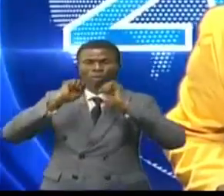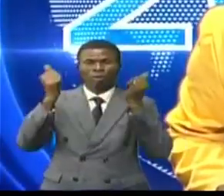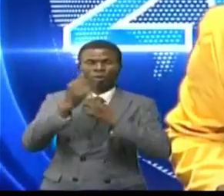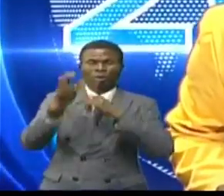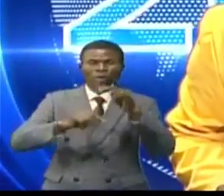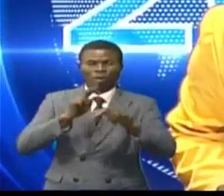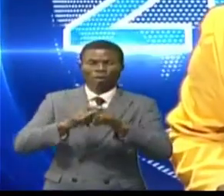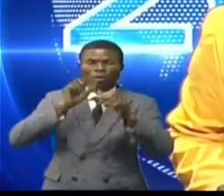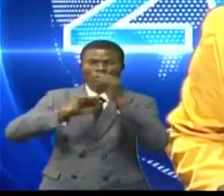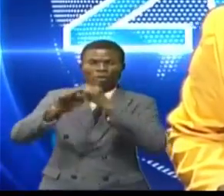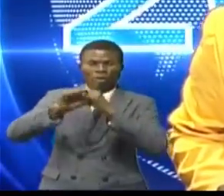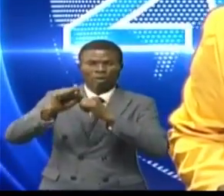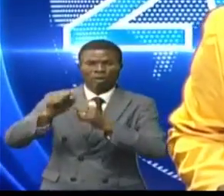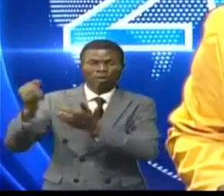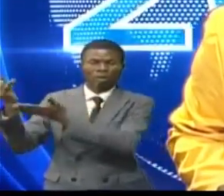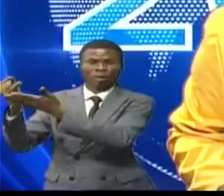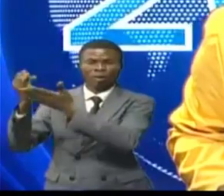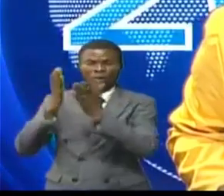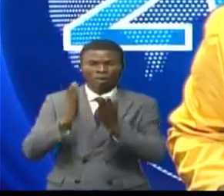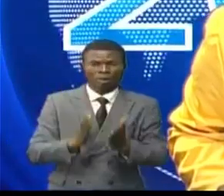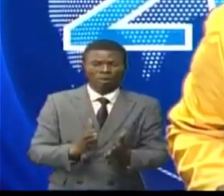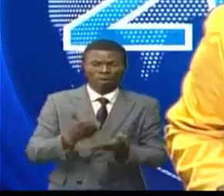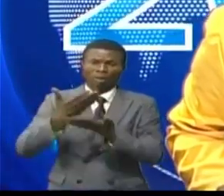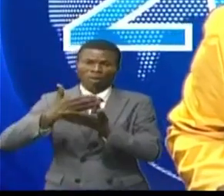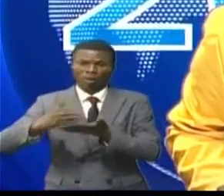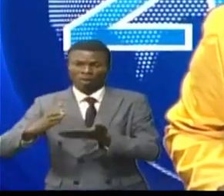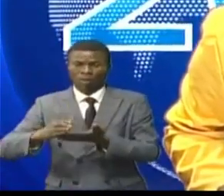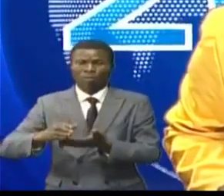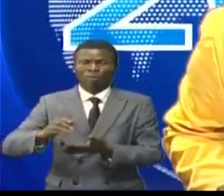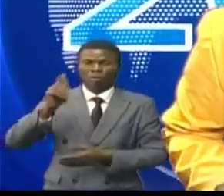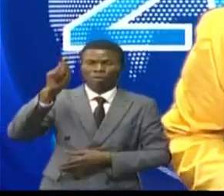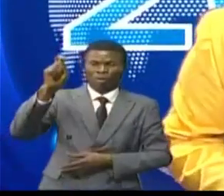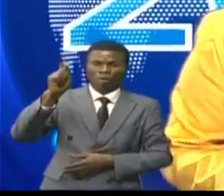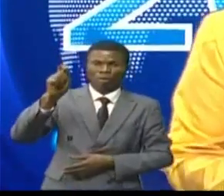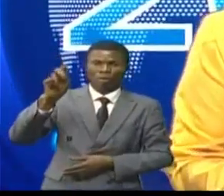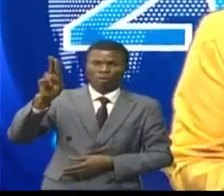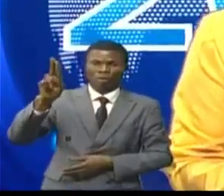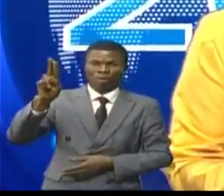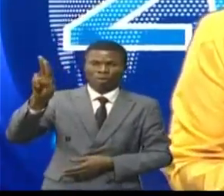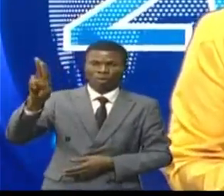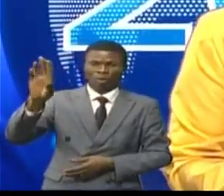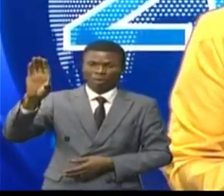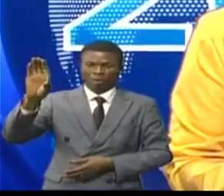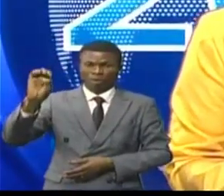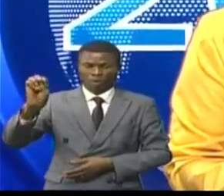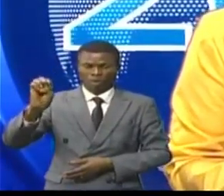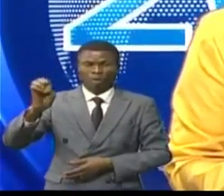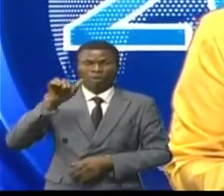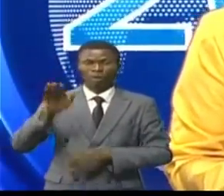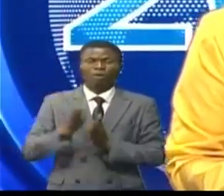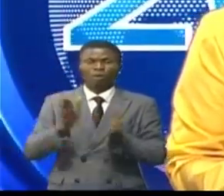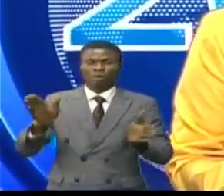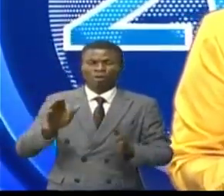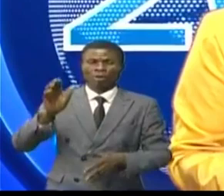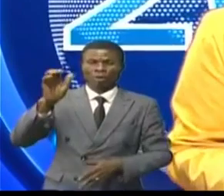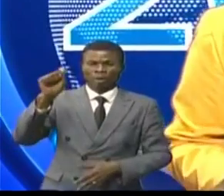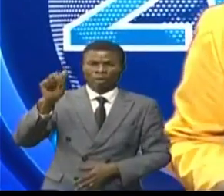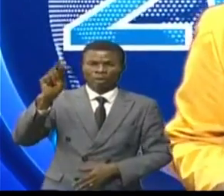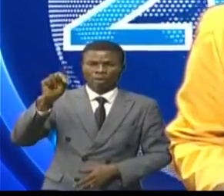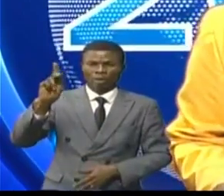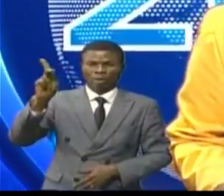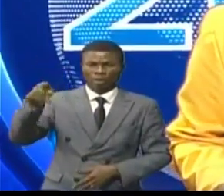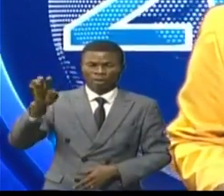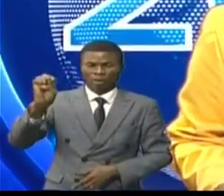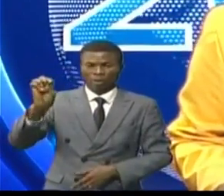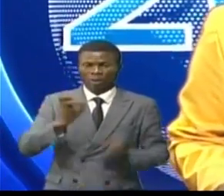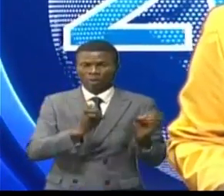promotion des investissements à l'étape de la Turquie. Le directeur général adjoint de la NAPI, qui conduisait la délégation, a